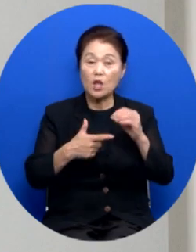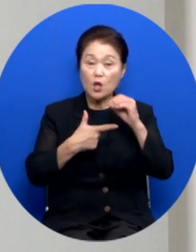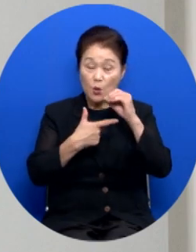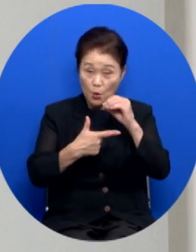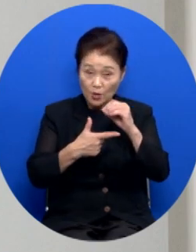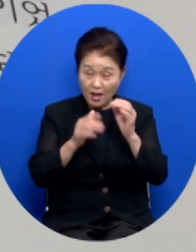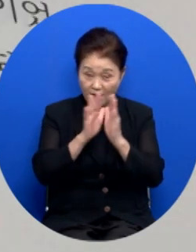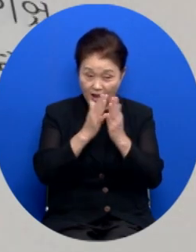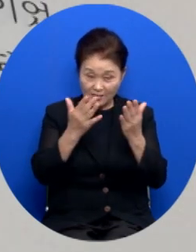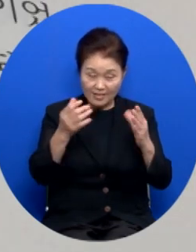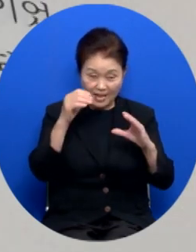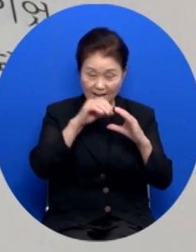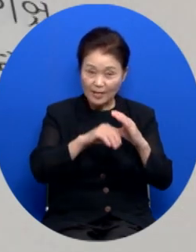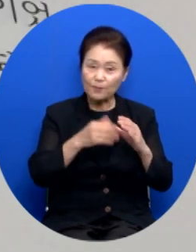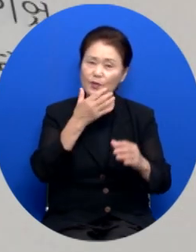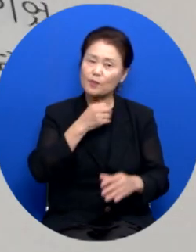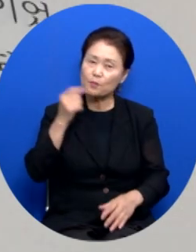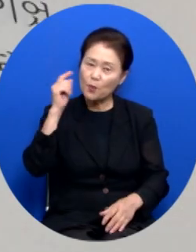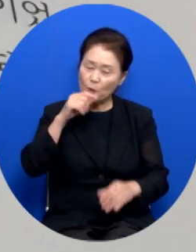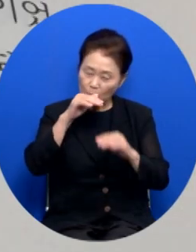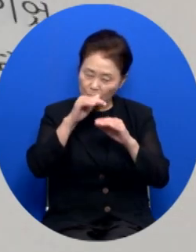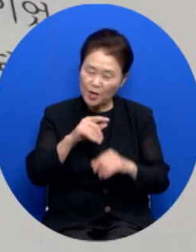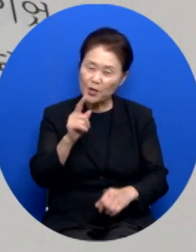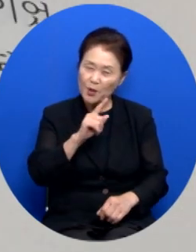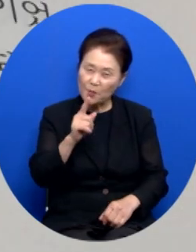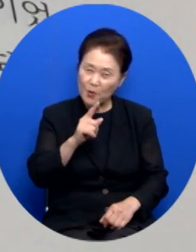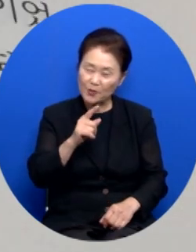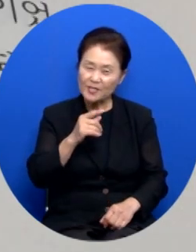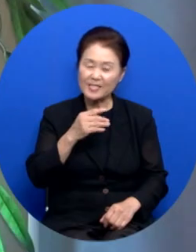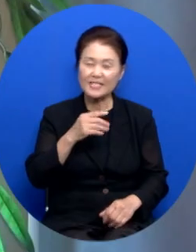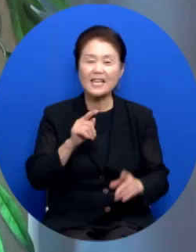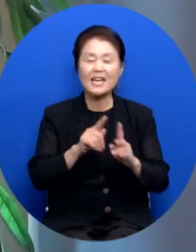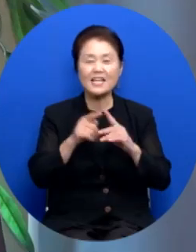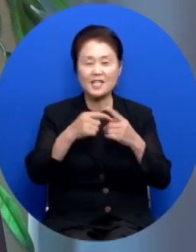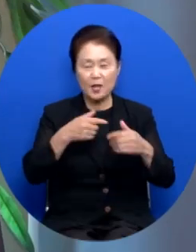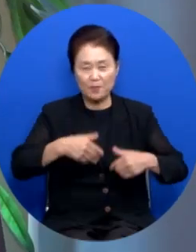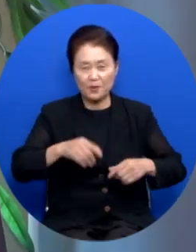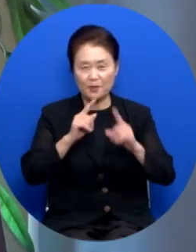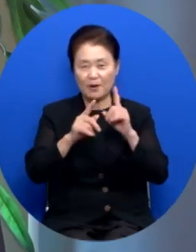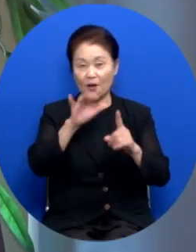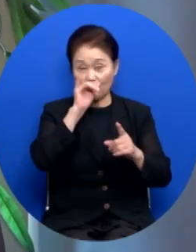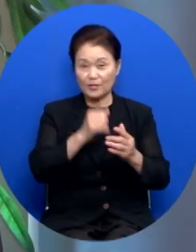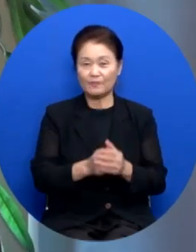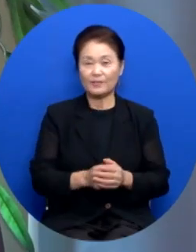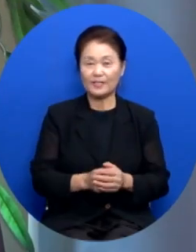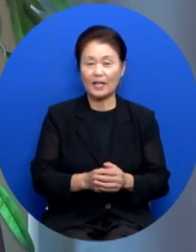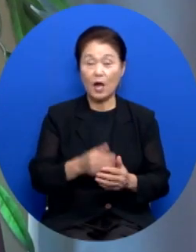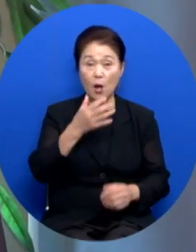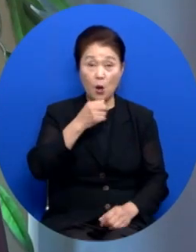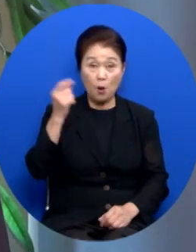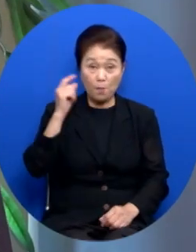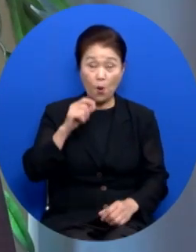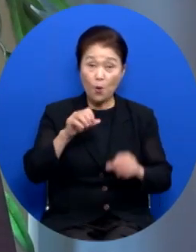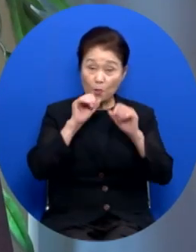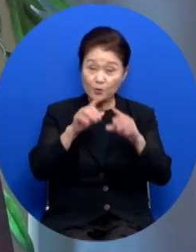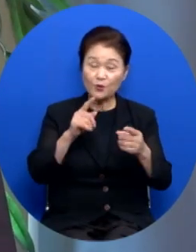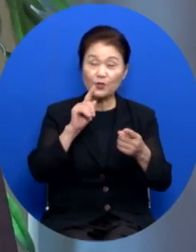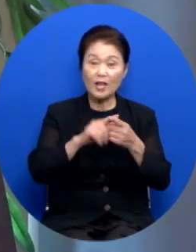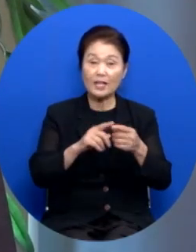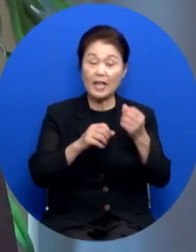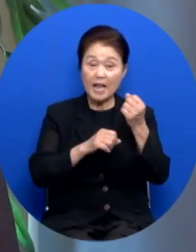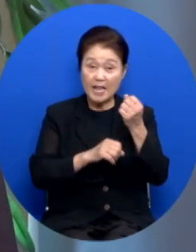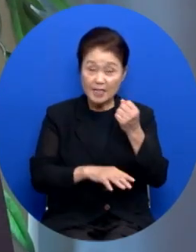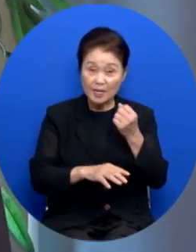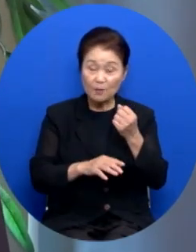전도가 무엇인지 잘 드러나길 희망했습니다. 이 책이 복음 전도 현장 속에서 복음 전도의 원리들을 좀 더